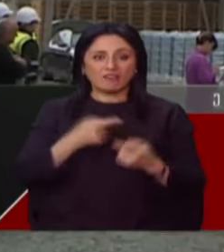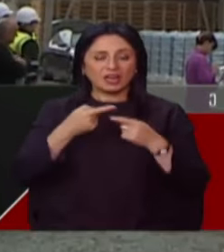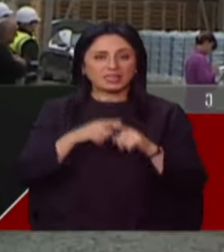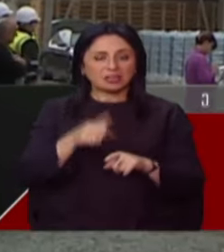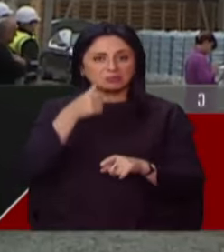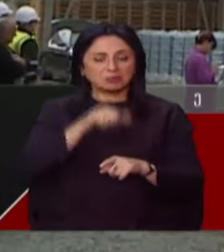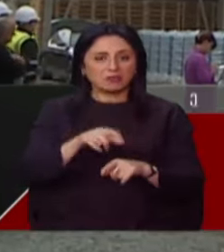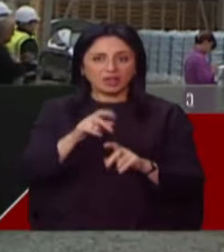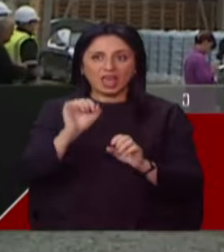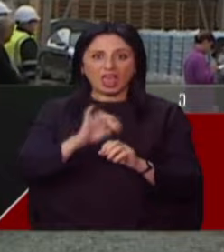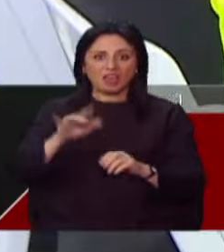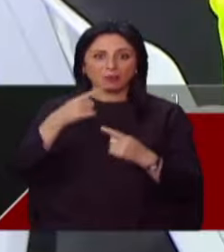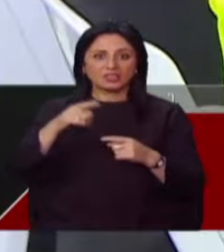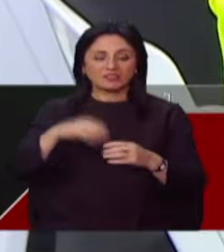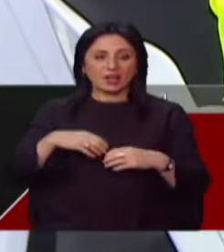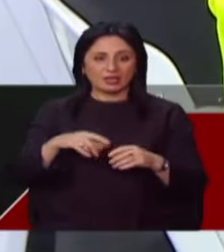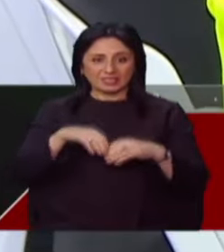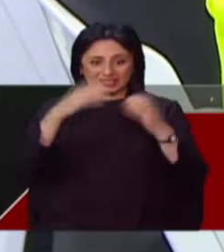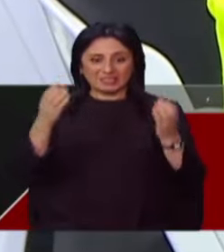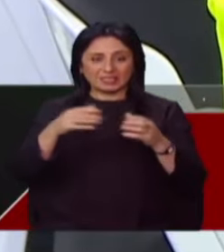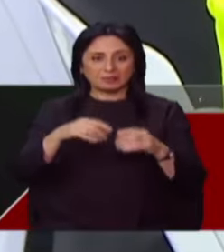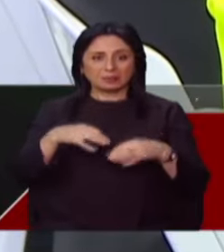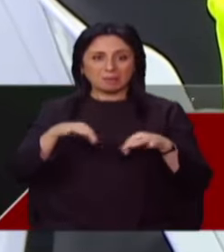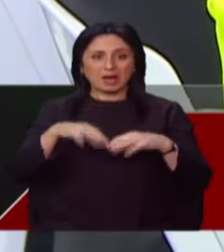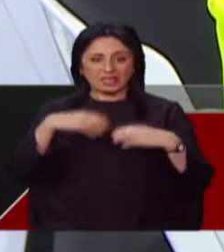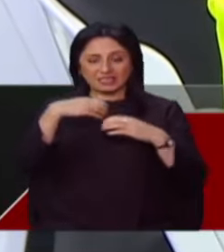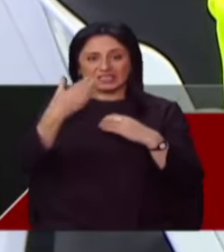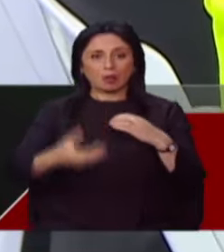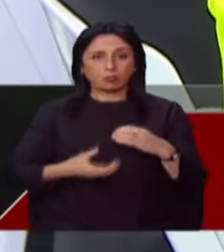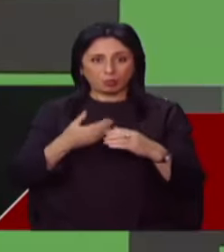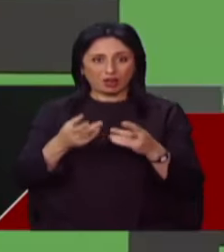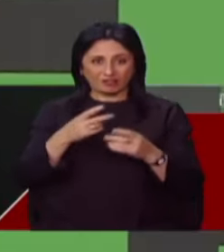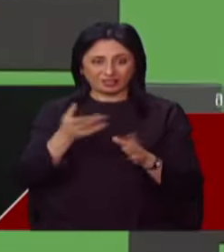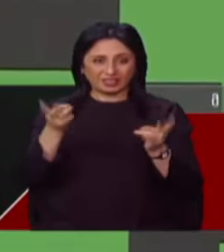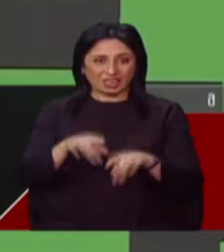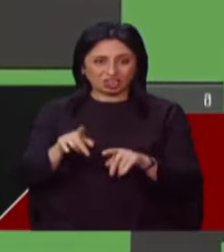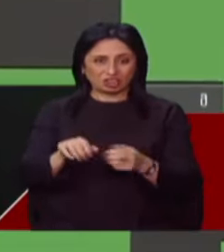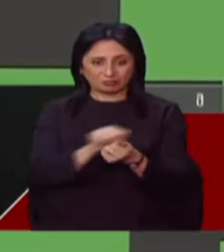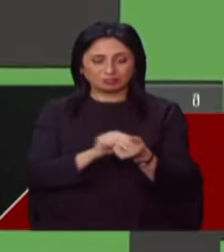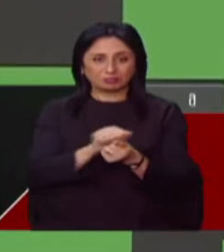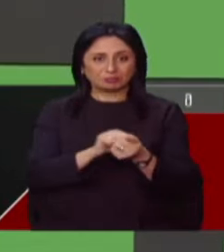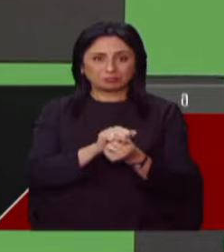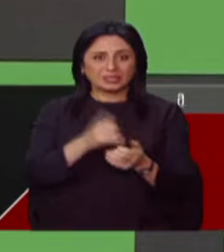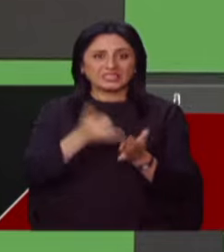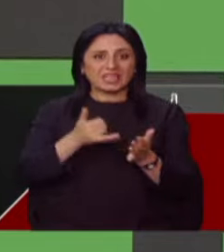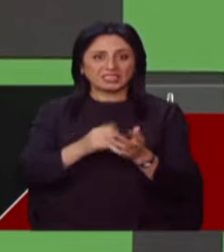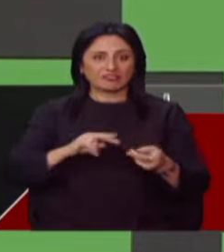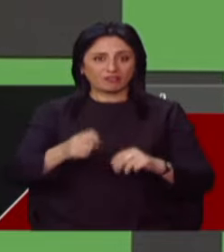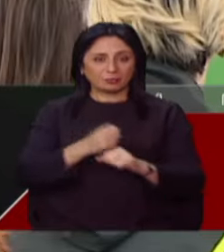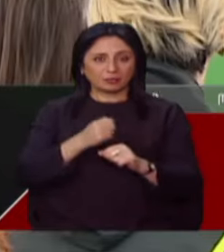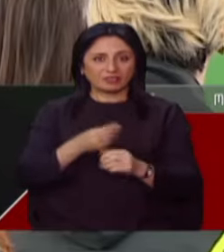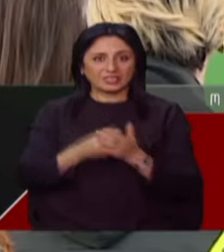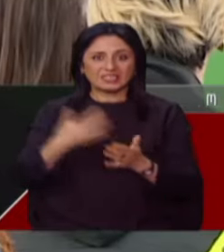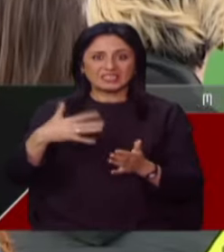უკვე აპრობირებულია ევროპის სხვადასხვა ქვეყანაში. Მან გარემოზე დადებითი ზემოქმედება უნდა მოახდინოს. Ალტერნატიულმა საწვავმა უნდა ჩაანაცვლოს